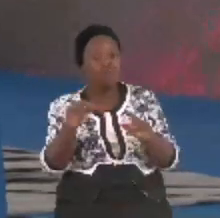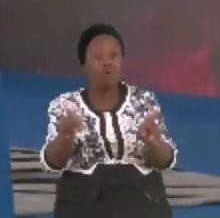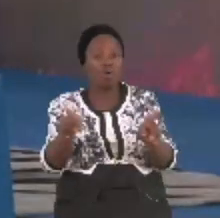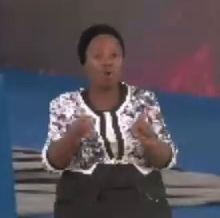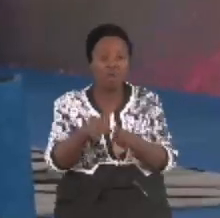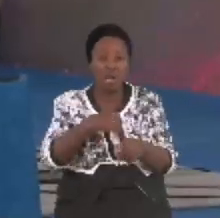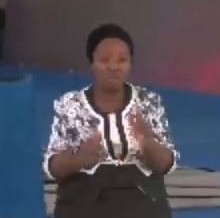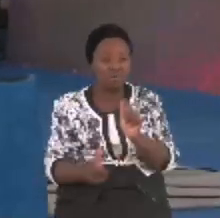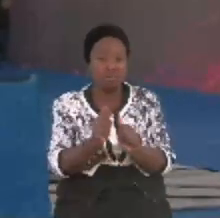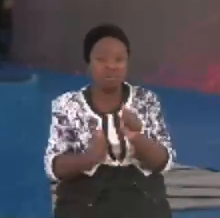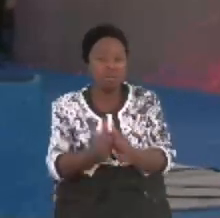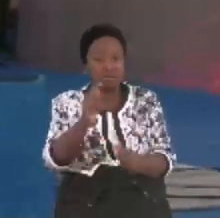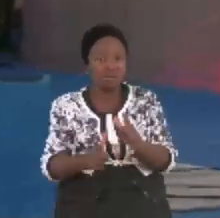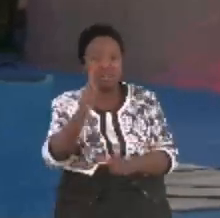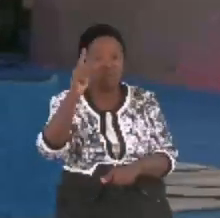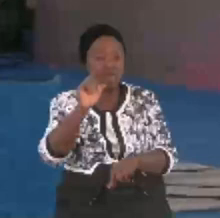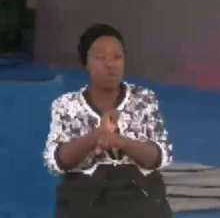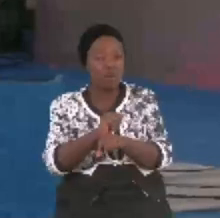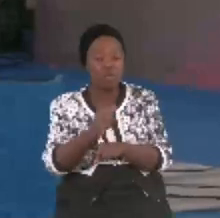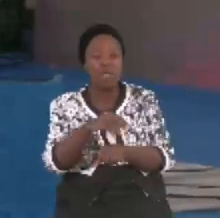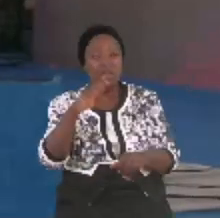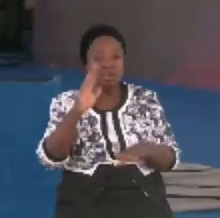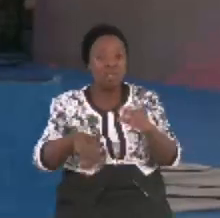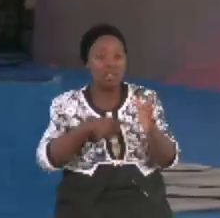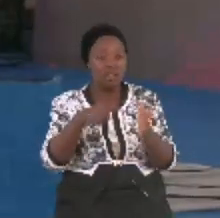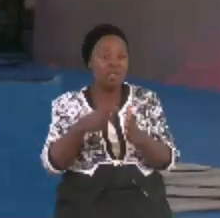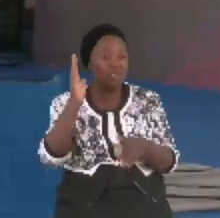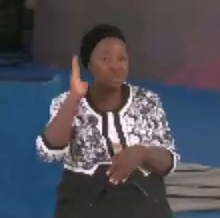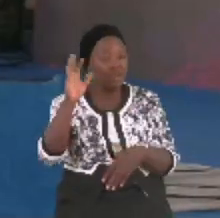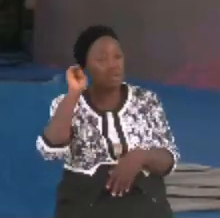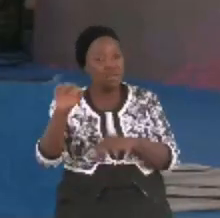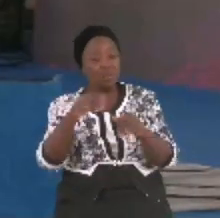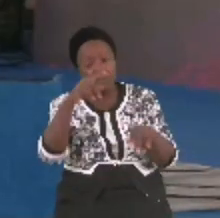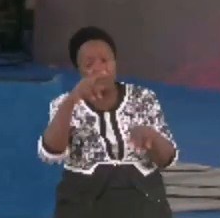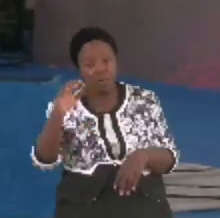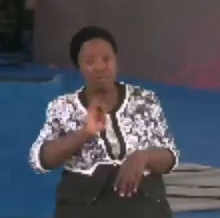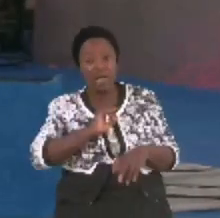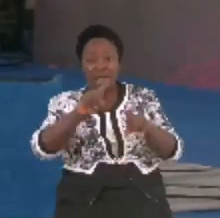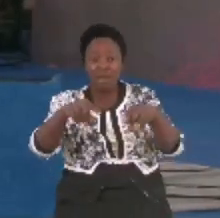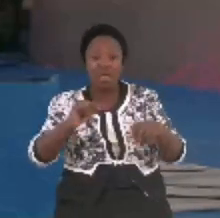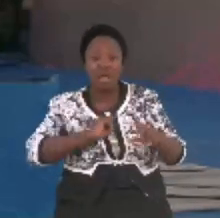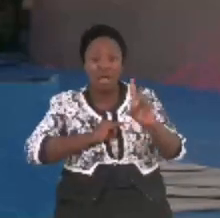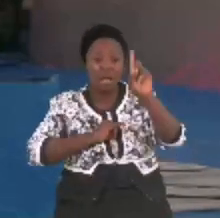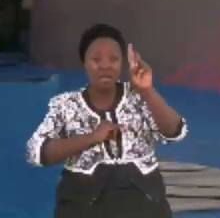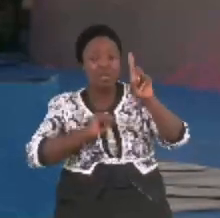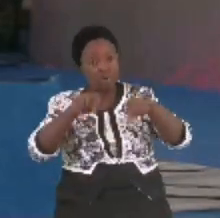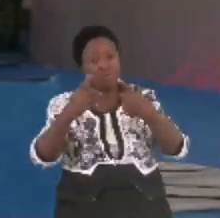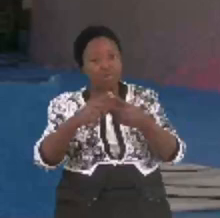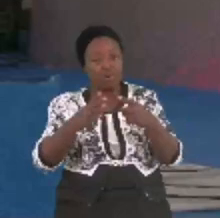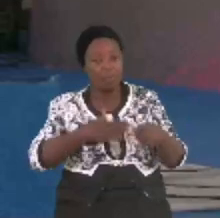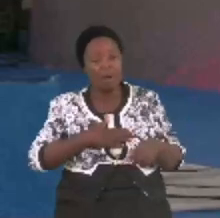plus grandes, parce que je m'en vais au Père. Qu'est-ce que ça nous